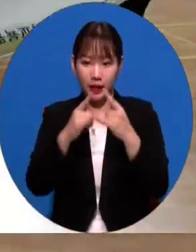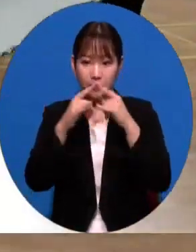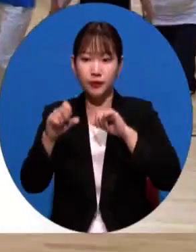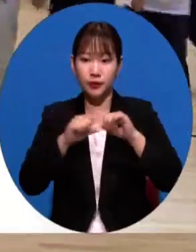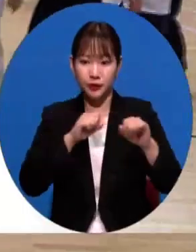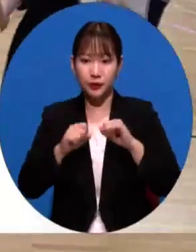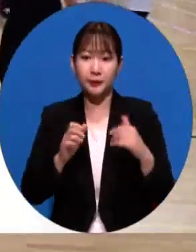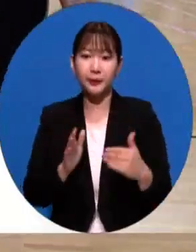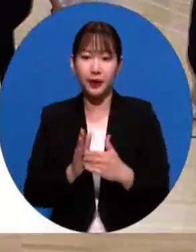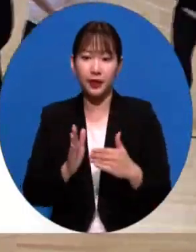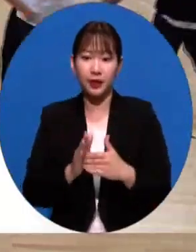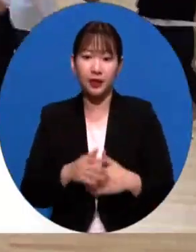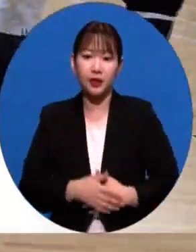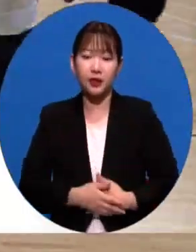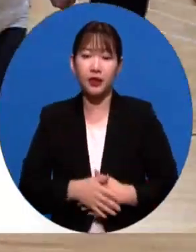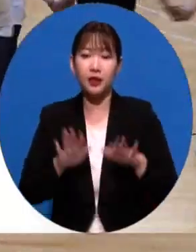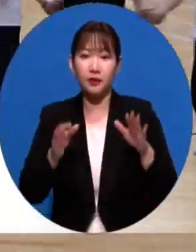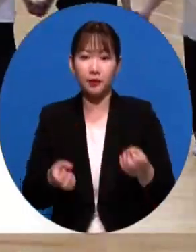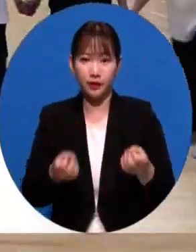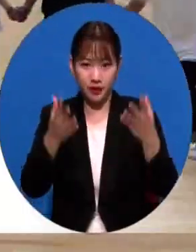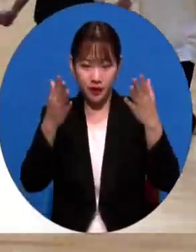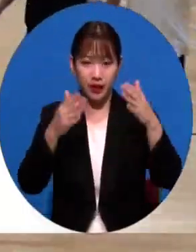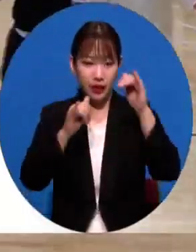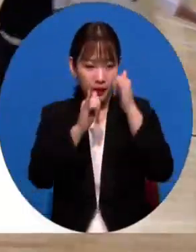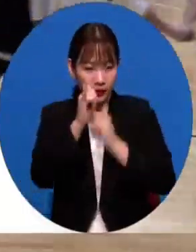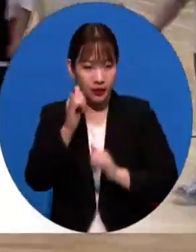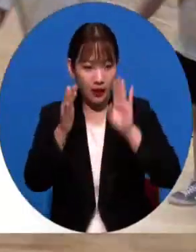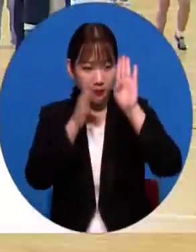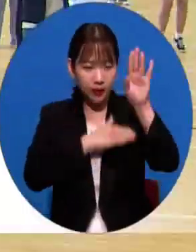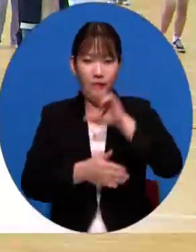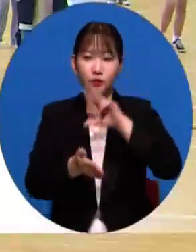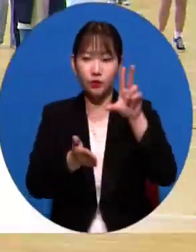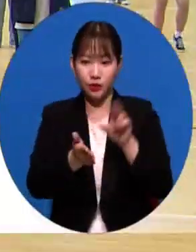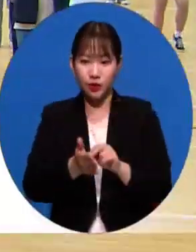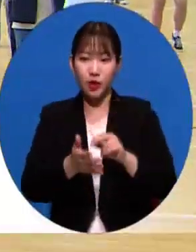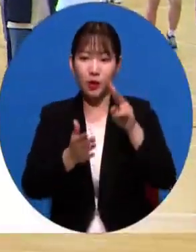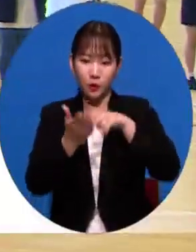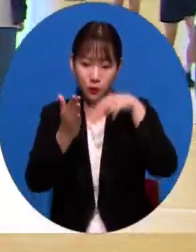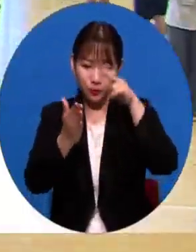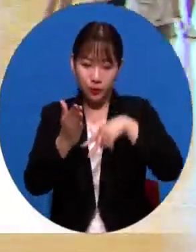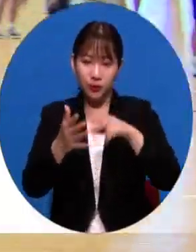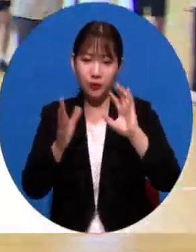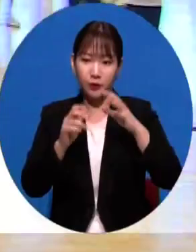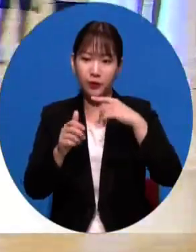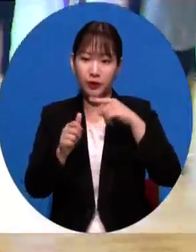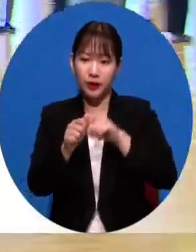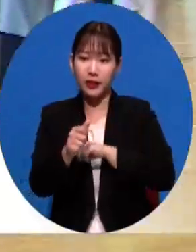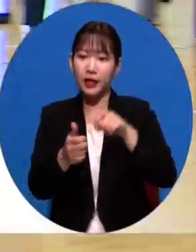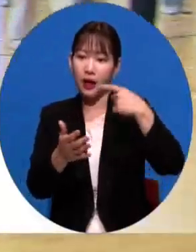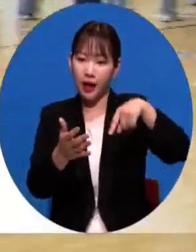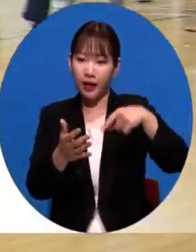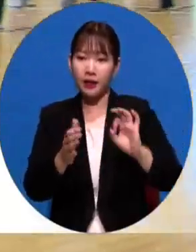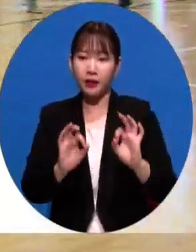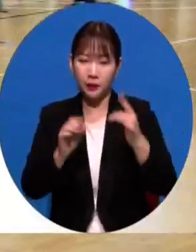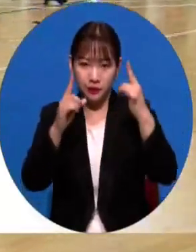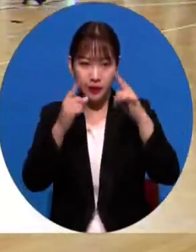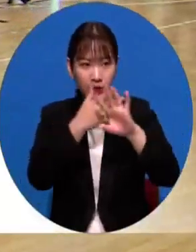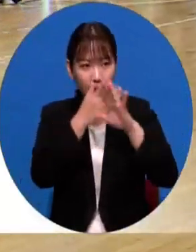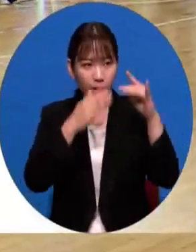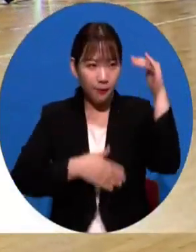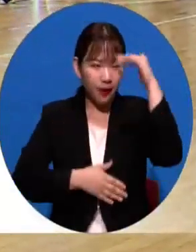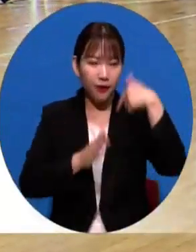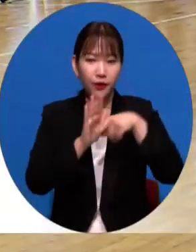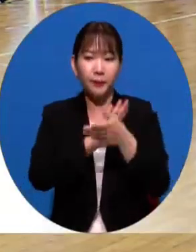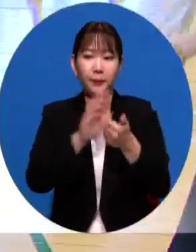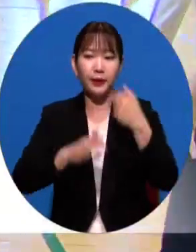활동을 진행했습니다. 이번 행사는 역사와 미래를 주제로 한 독서토론 특강과 함께 국외 현장 탐방을 위한